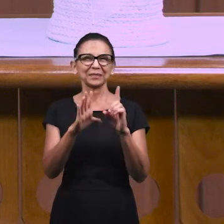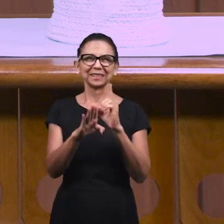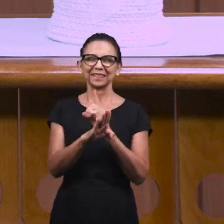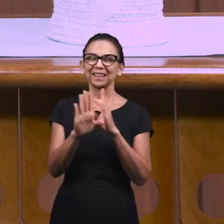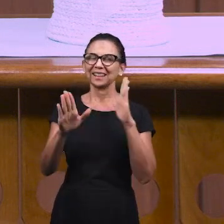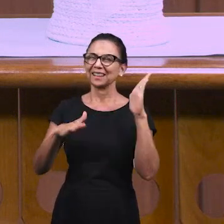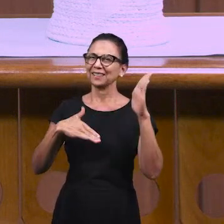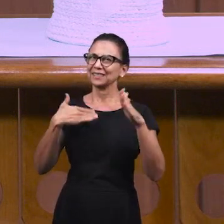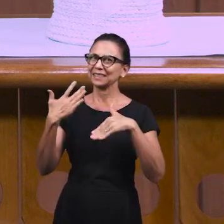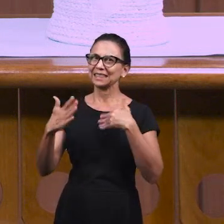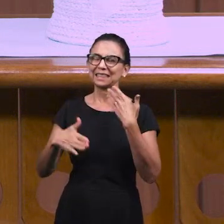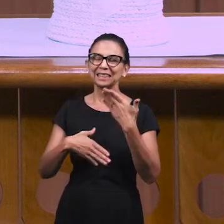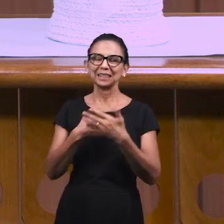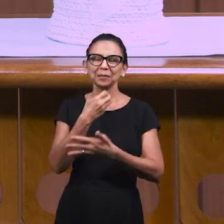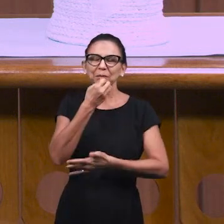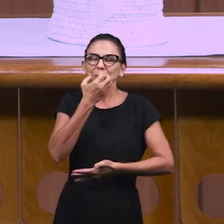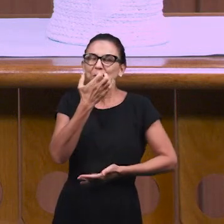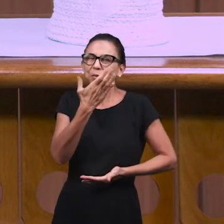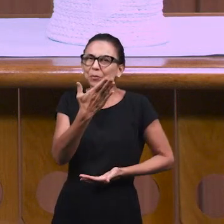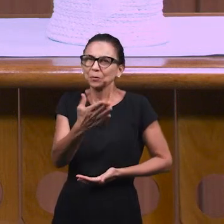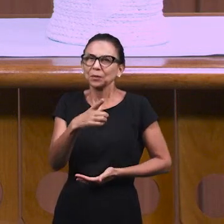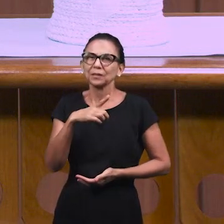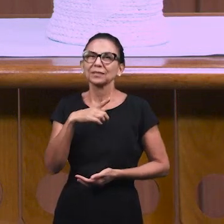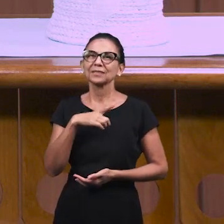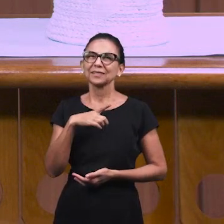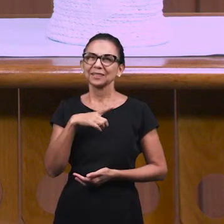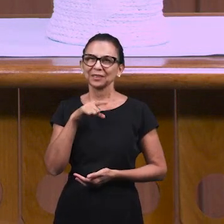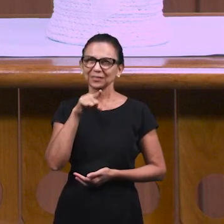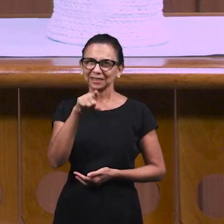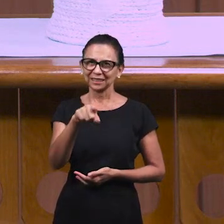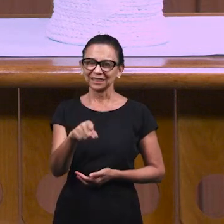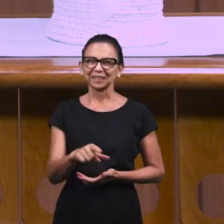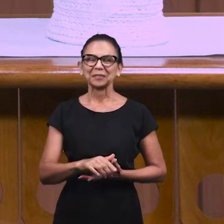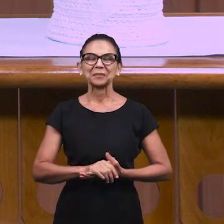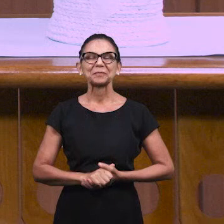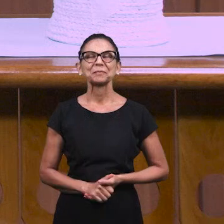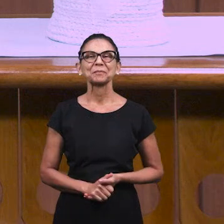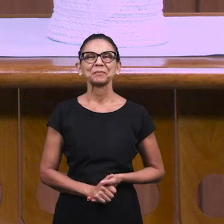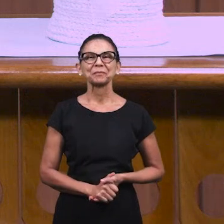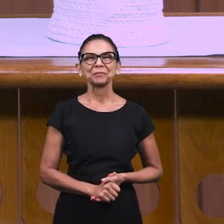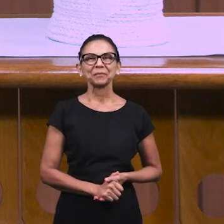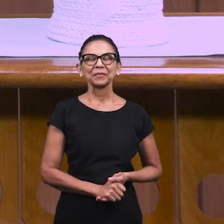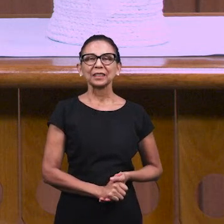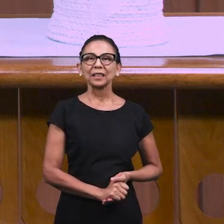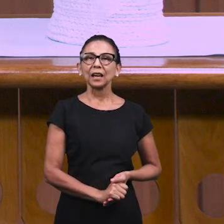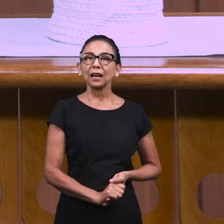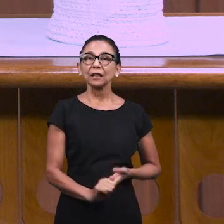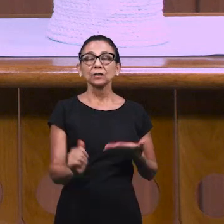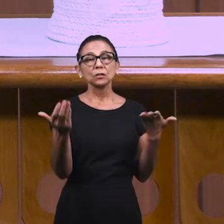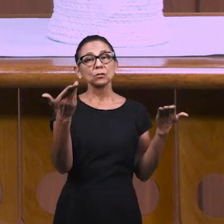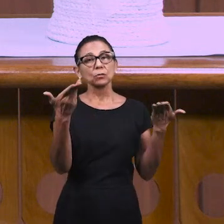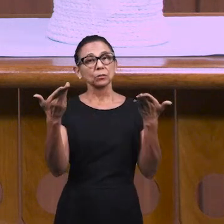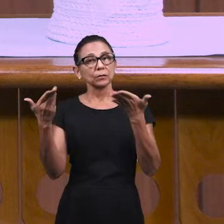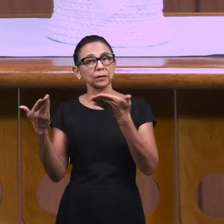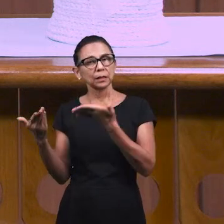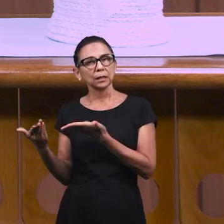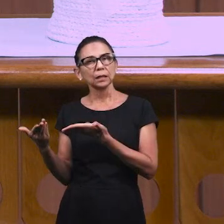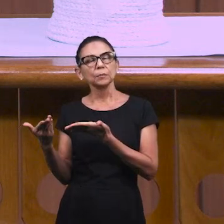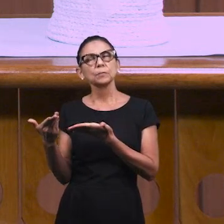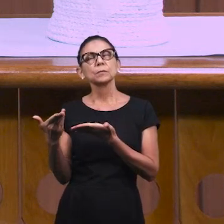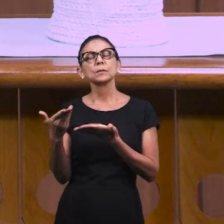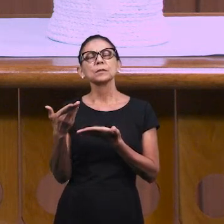école biblique dominicale. C'est une joie d'avoir votre audience, mais notre invitation, c'est que vous puissiez